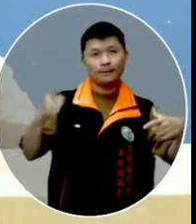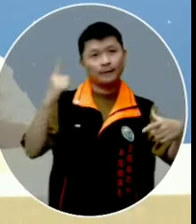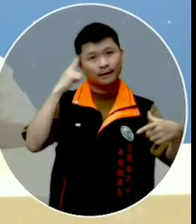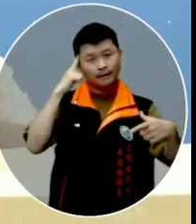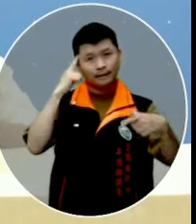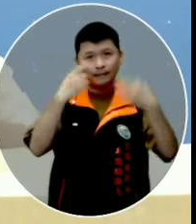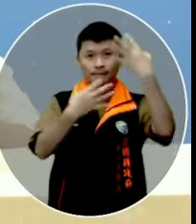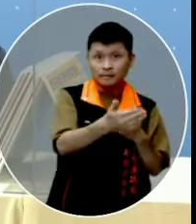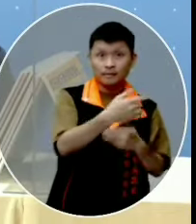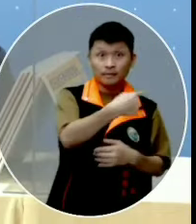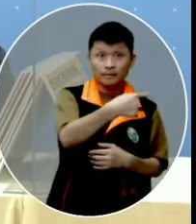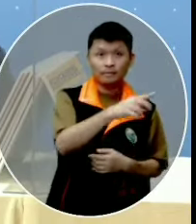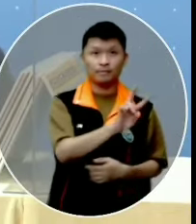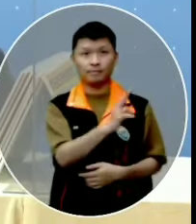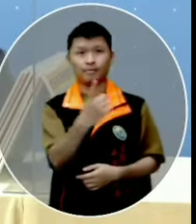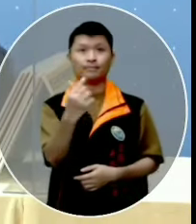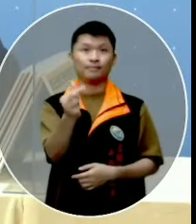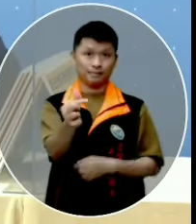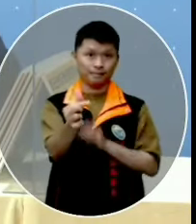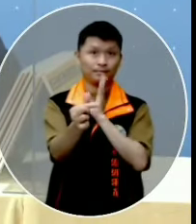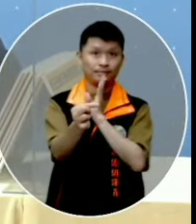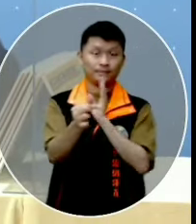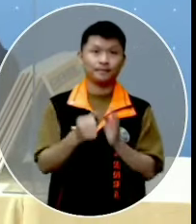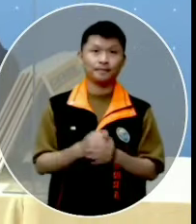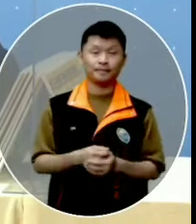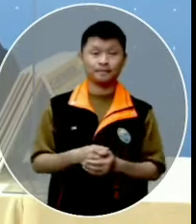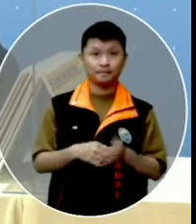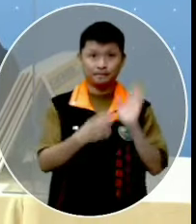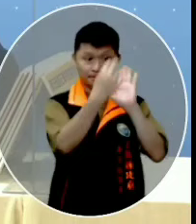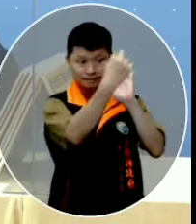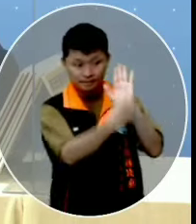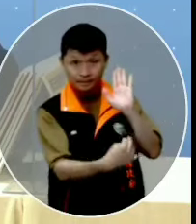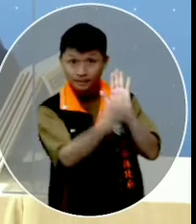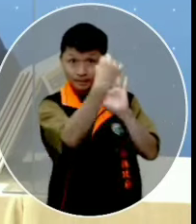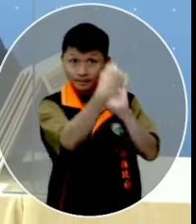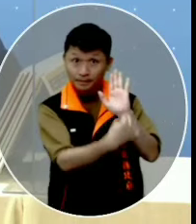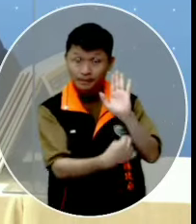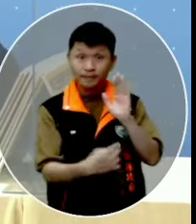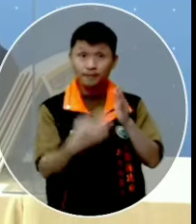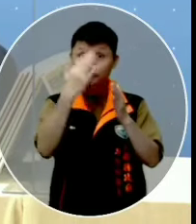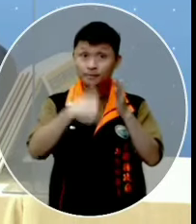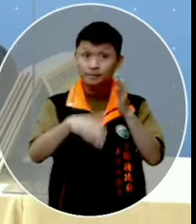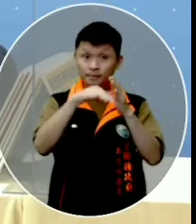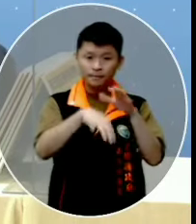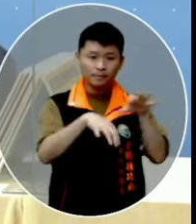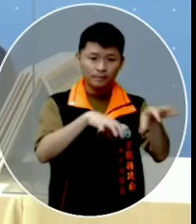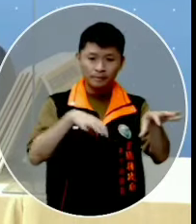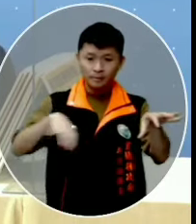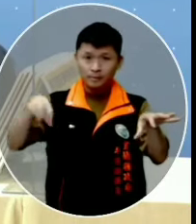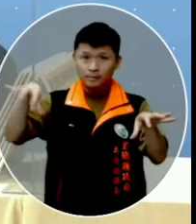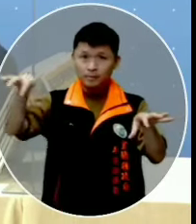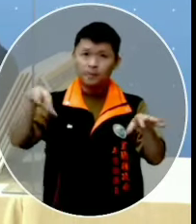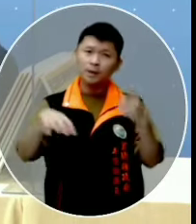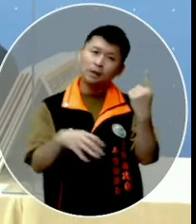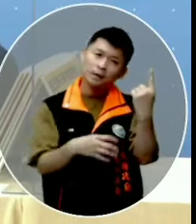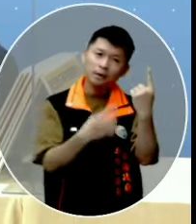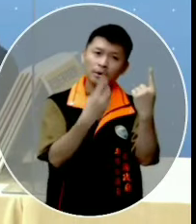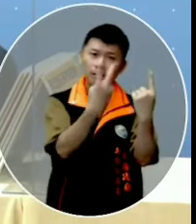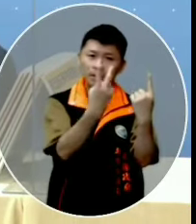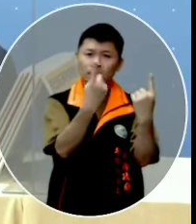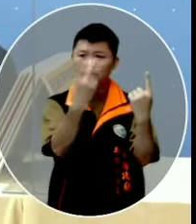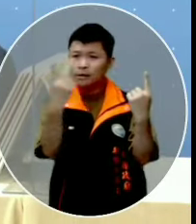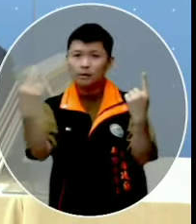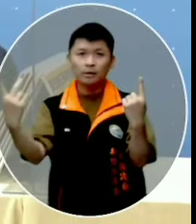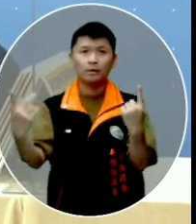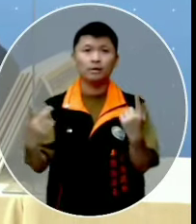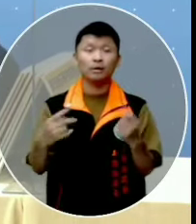期或取消。 但是各位可以看到，其实每一个个案、每个学校其实非常散在一个两个的，所以代表，而